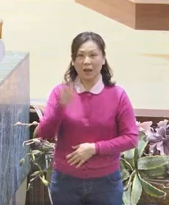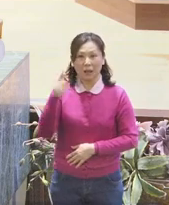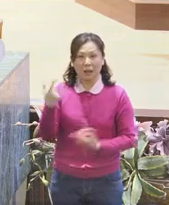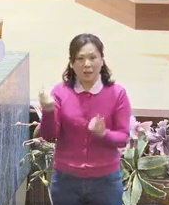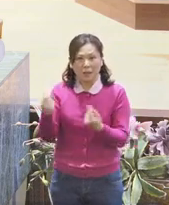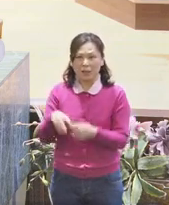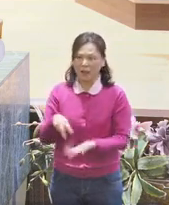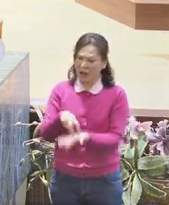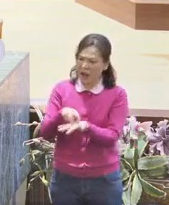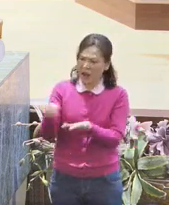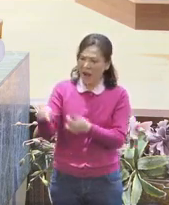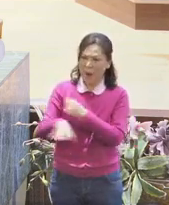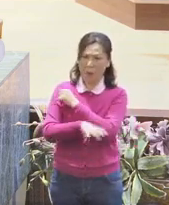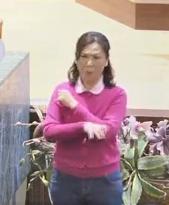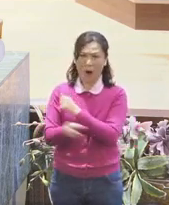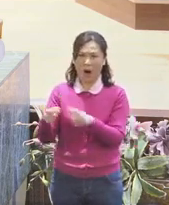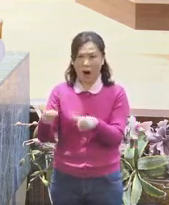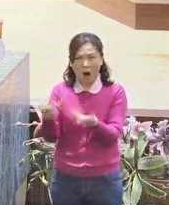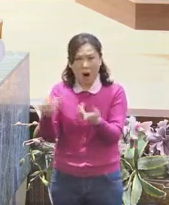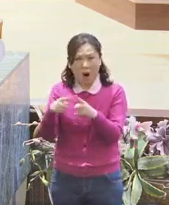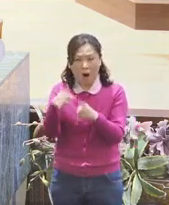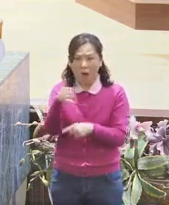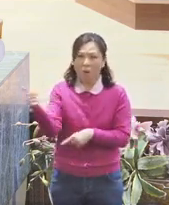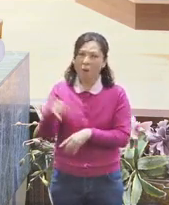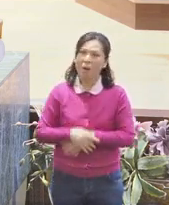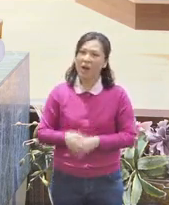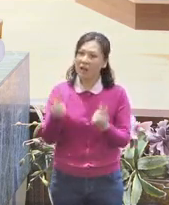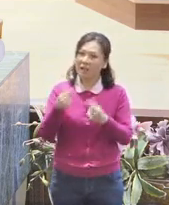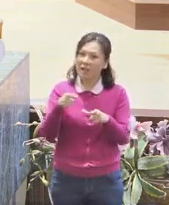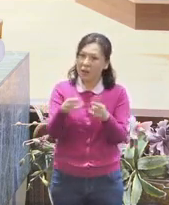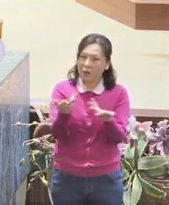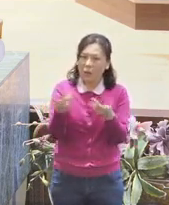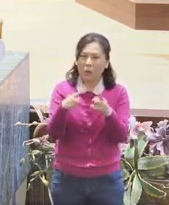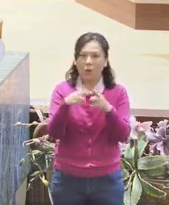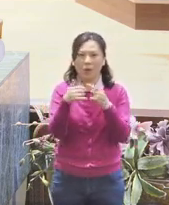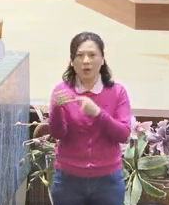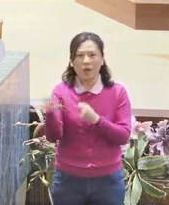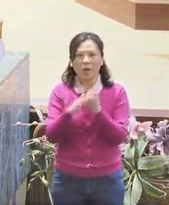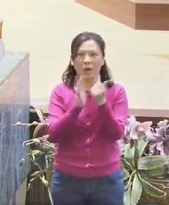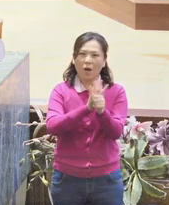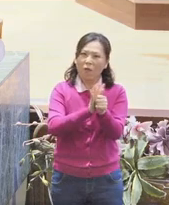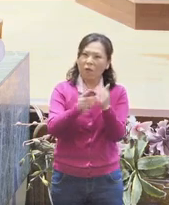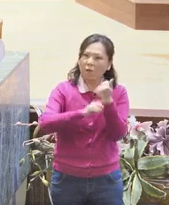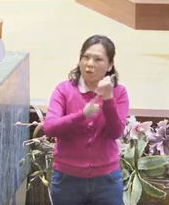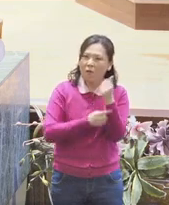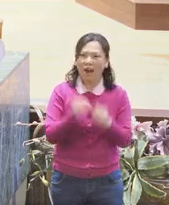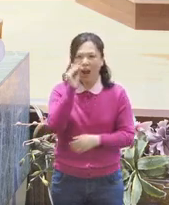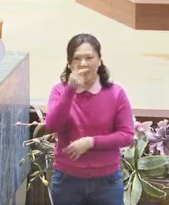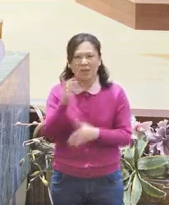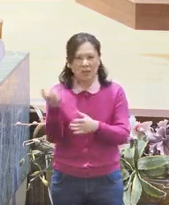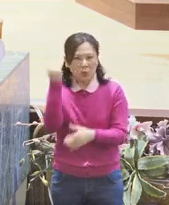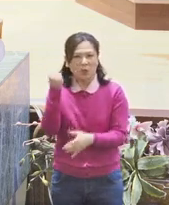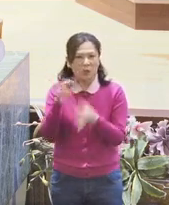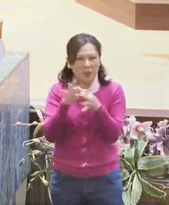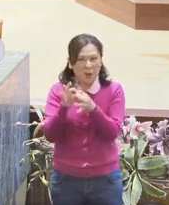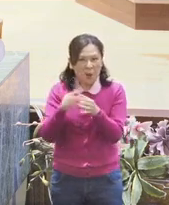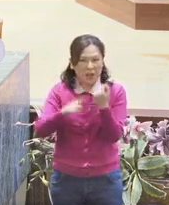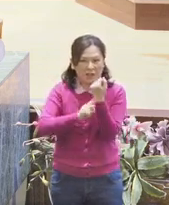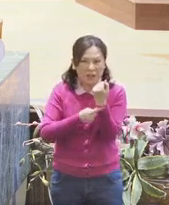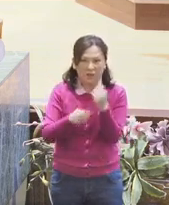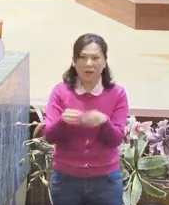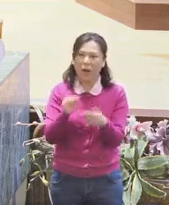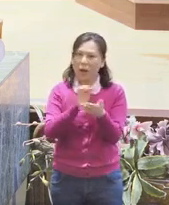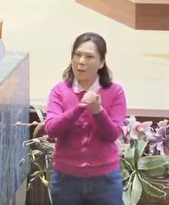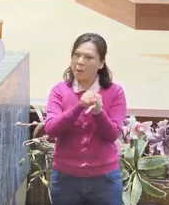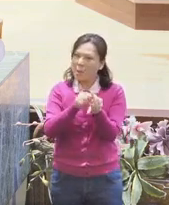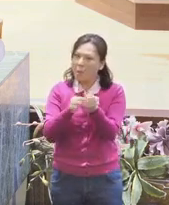公务人员，所以呢就运用像公务员服务法啊什么特殊权利关系啊之类，剥夺掉基层的公务员